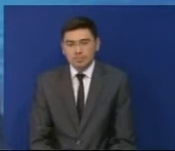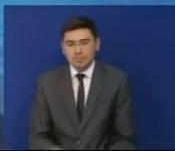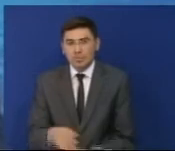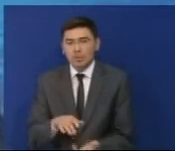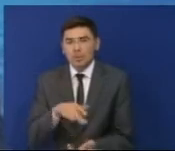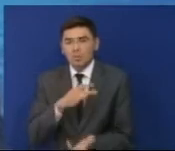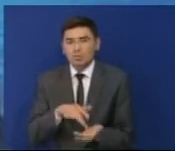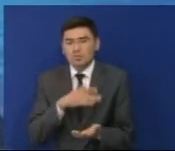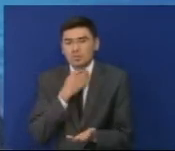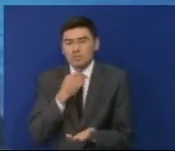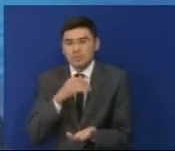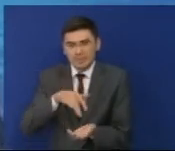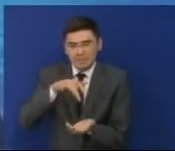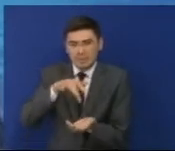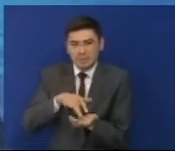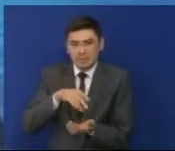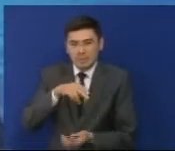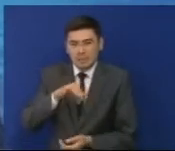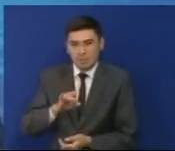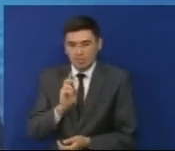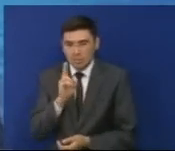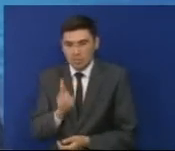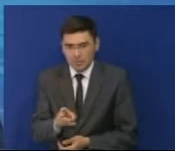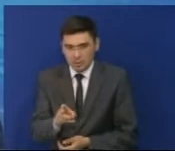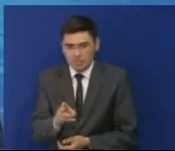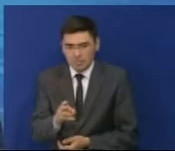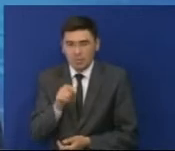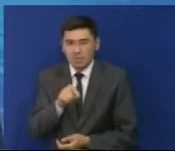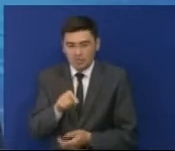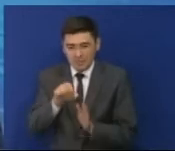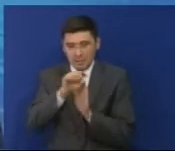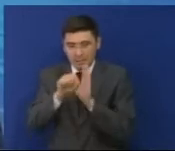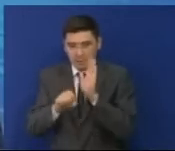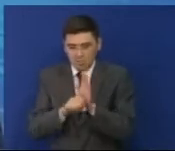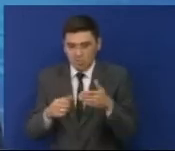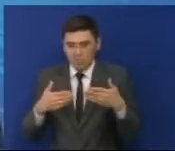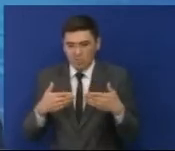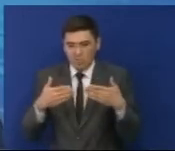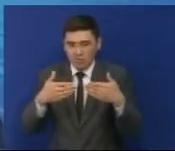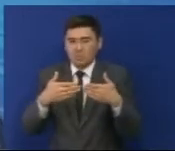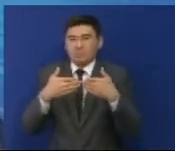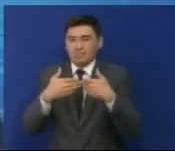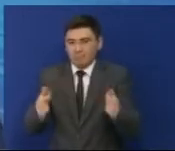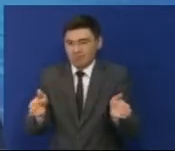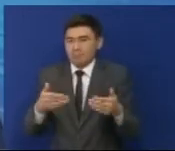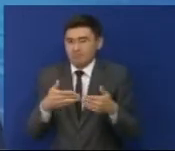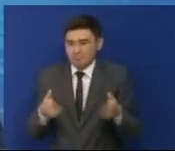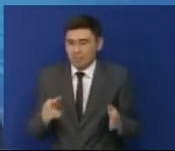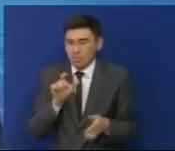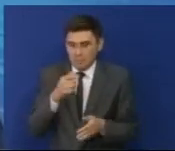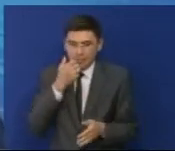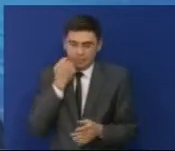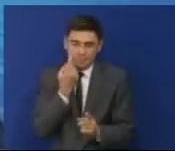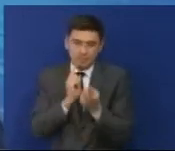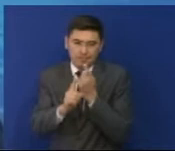Қаламыздағы орталық саябақ қақпасы қыс мезгілінде ашық болады. Қазіргі кезде нысандағы жаңарту жұмыстары қайта қалпына